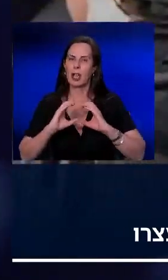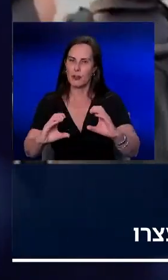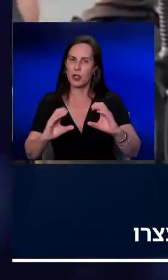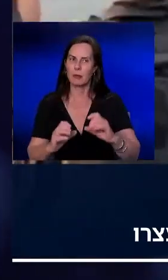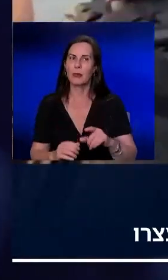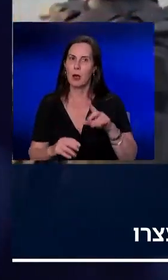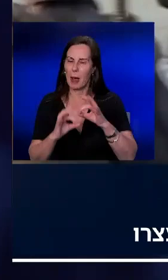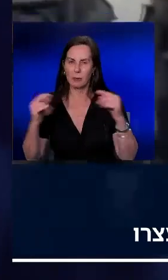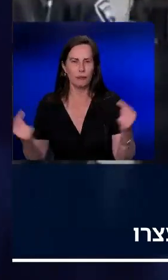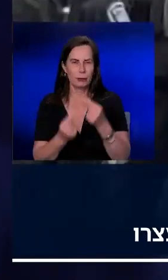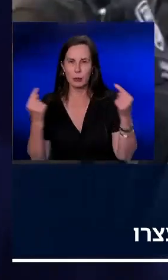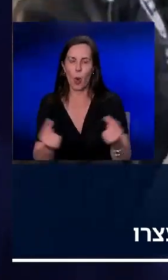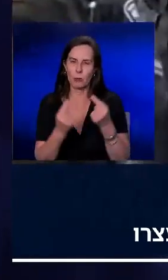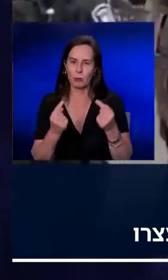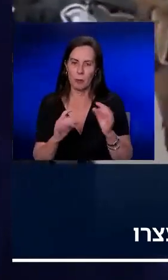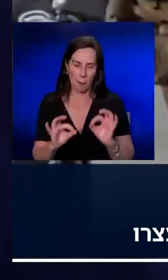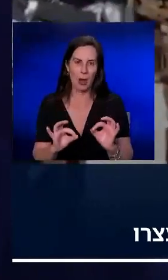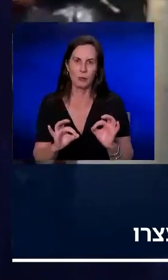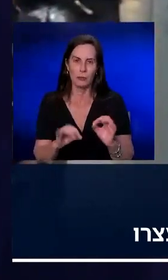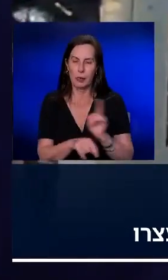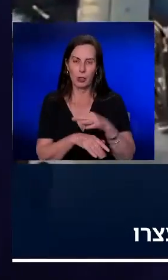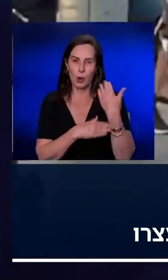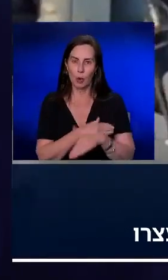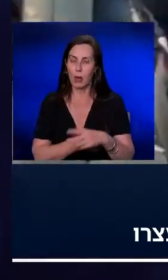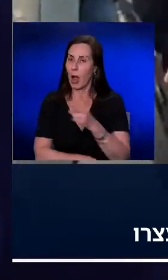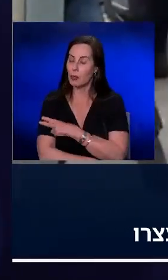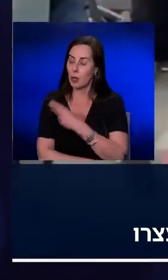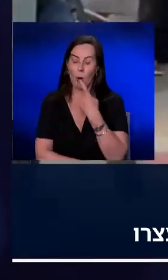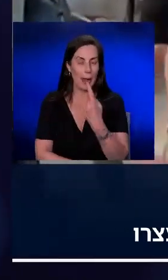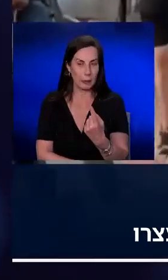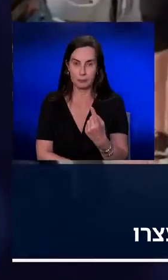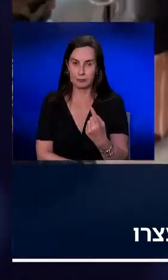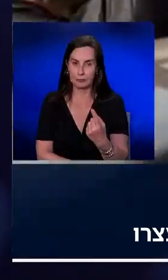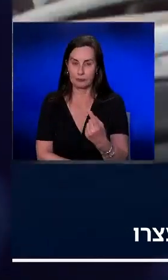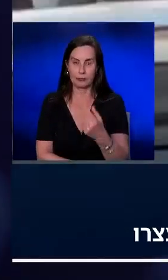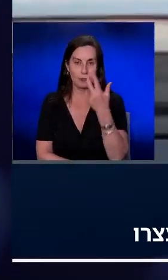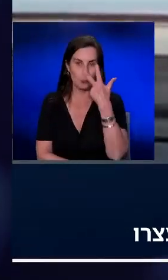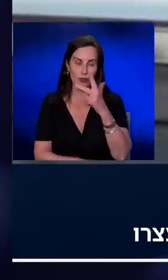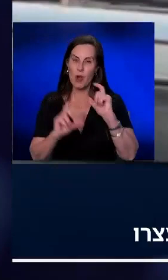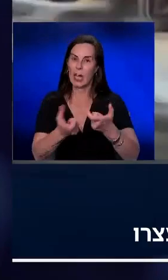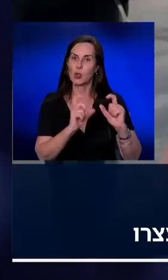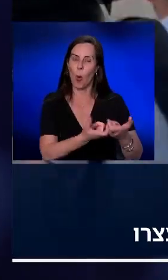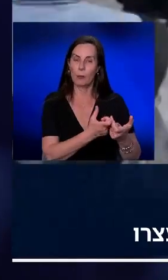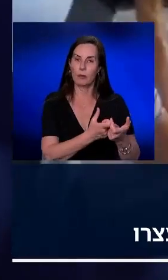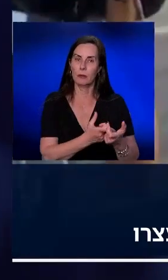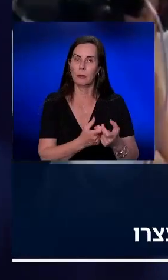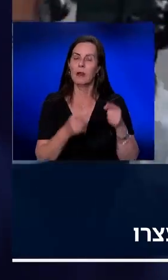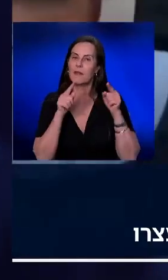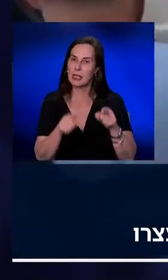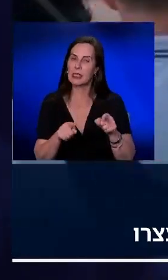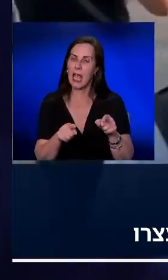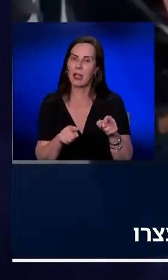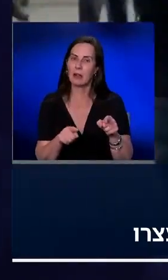ומתפתחים כאן עימותים בדקות האחרונות. המשטרה מודיעה על שלושה עצורים, והאירוע הזה,